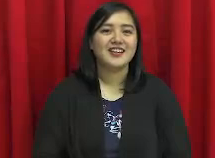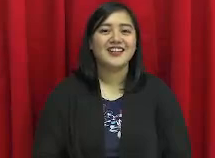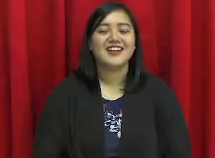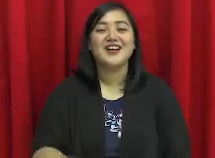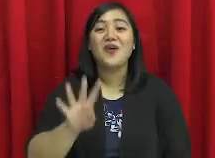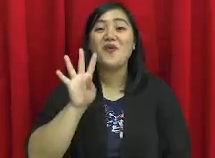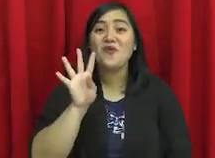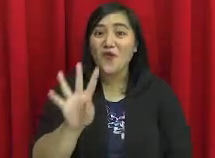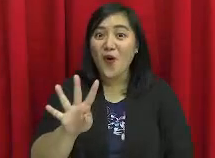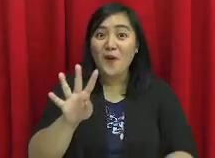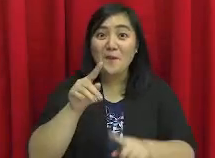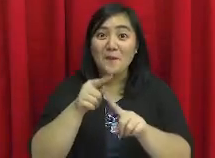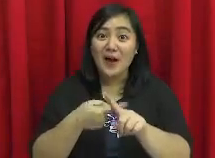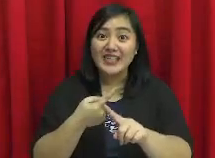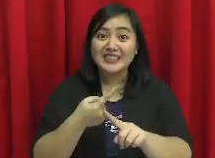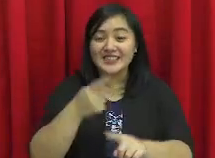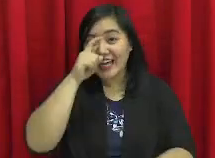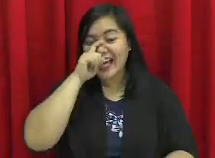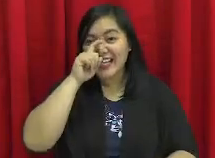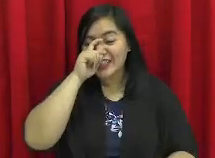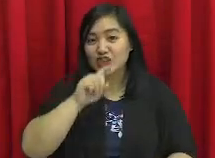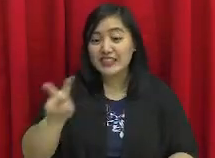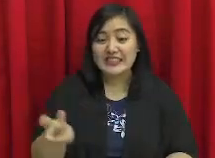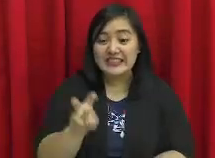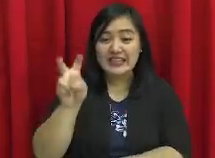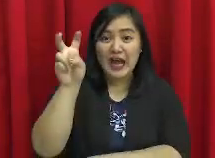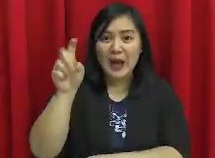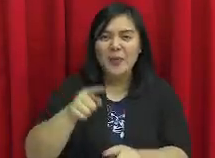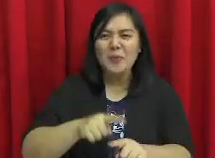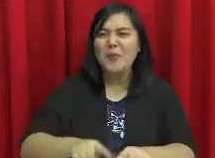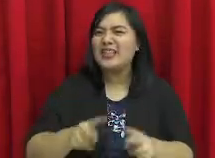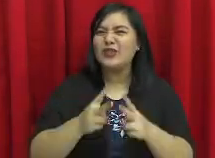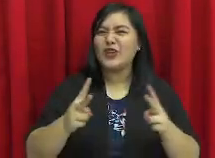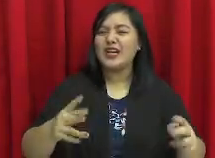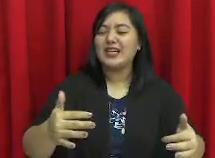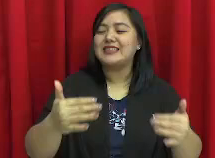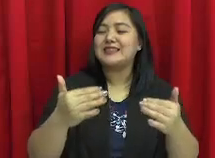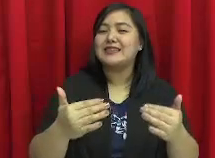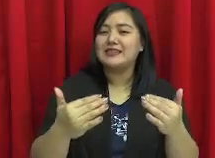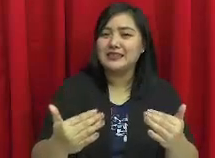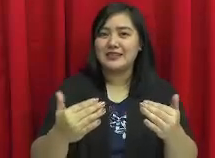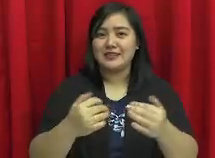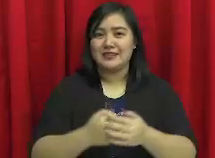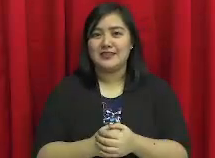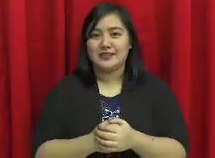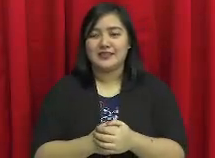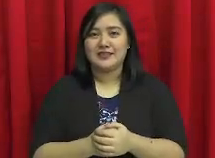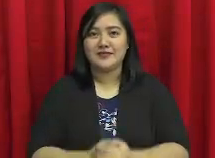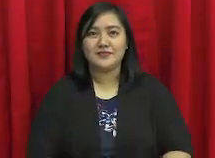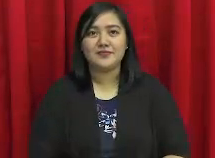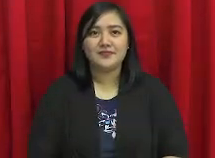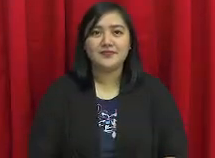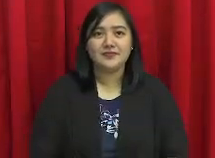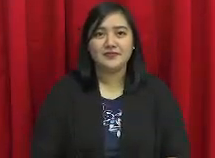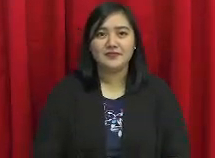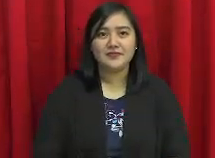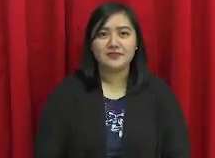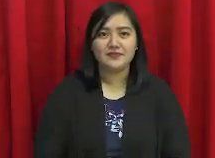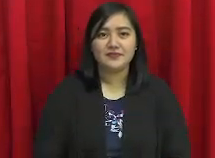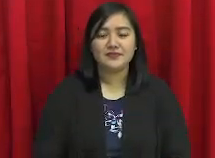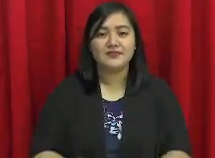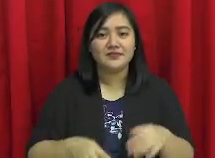na. Eh, pambira, itong kausap na Eve. Imagine oh, yun. Eh, so, makikita nyo mga kapatid, no? Makita po natin